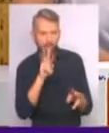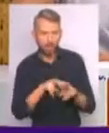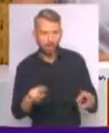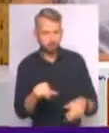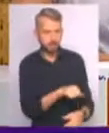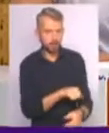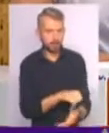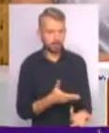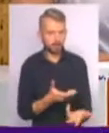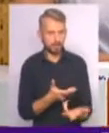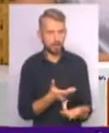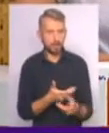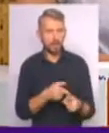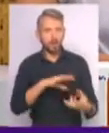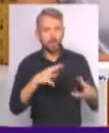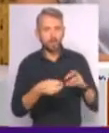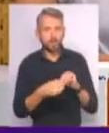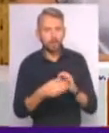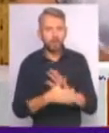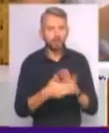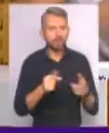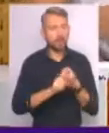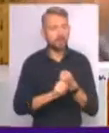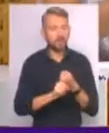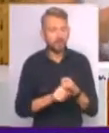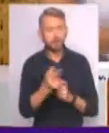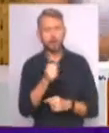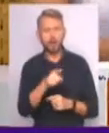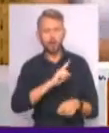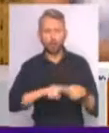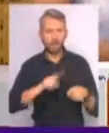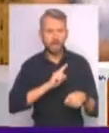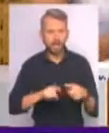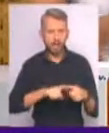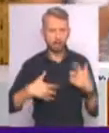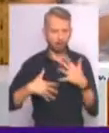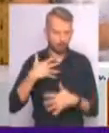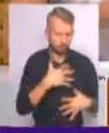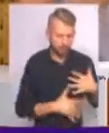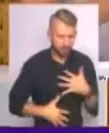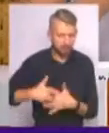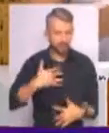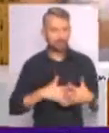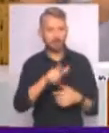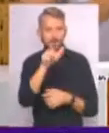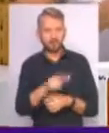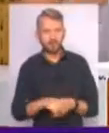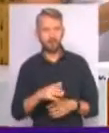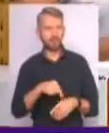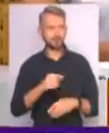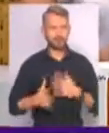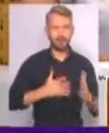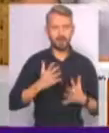вещества, да, которые в конечном итоге вызывают зависимость. Да, они ускоряют обменные процессы. Да, человек в эйфории, он